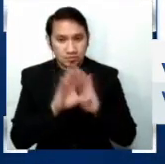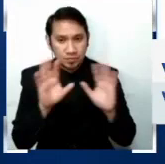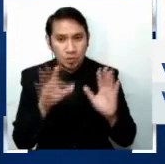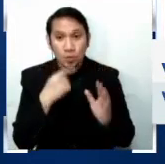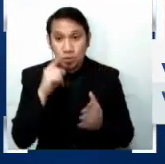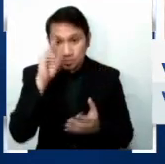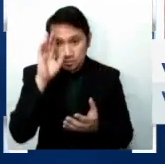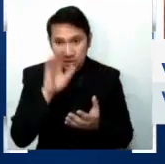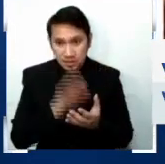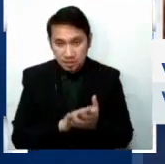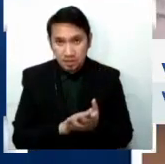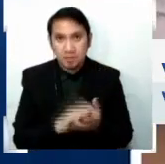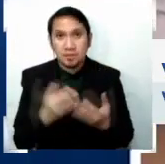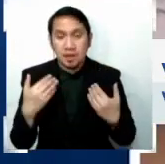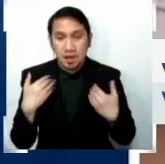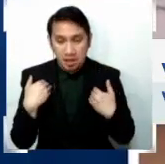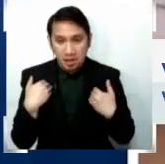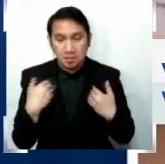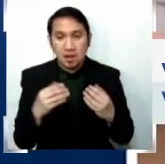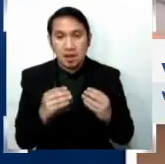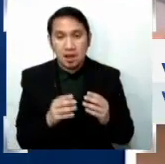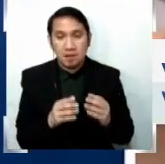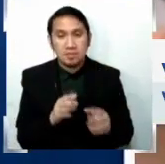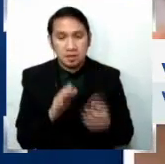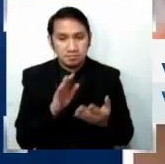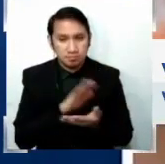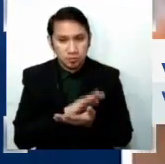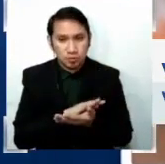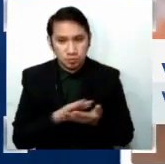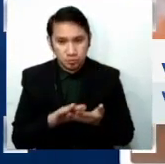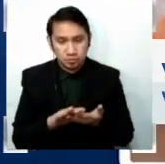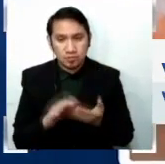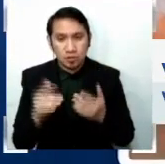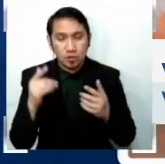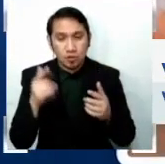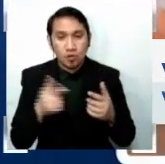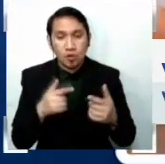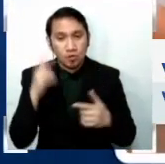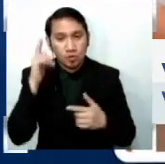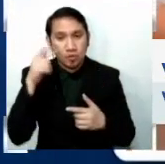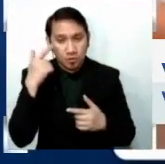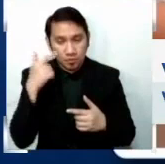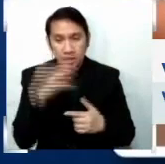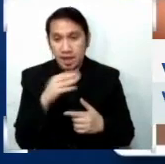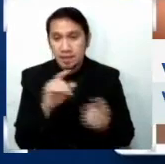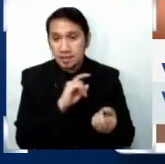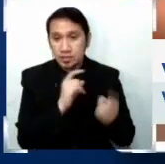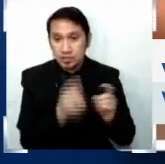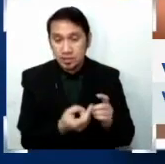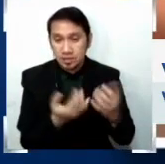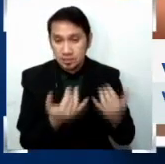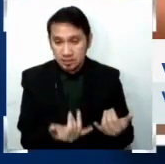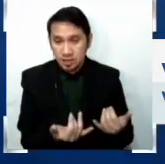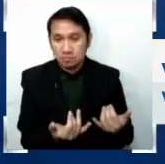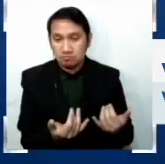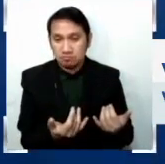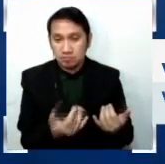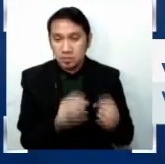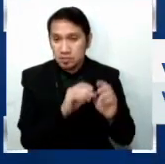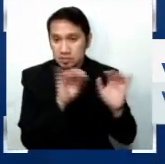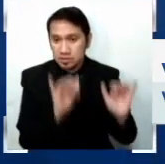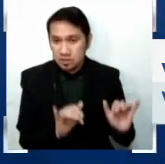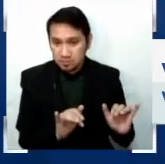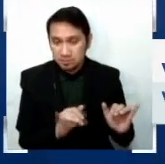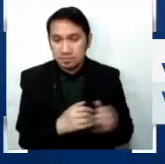sa makatao at maayos na pamamahala. Palitan ang kasalukuyang kalakaran. Kailangan daw